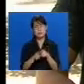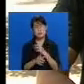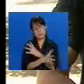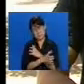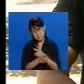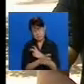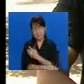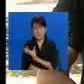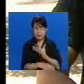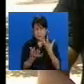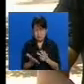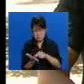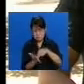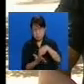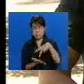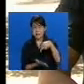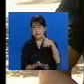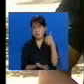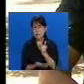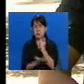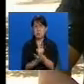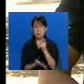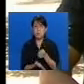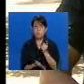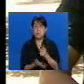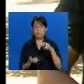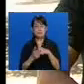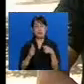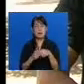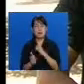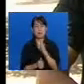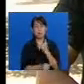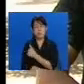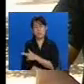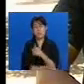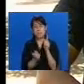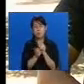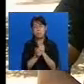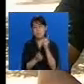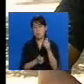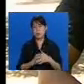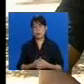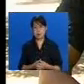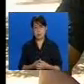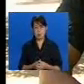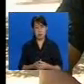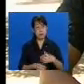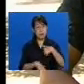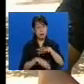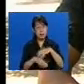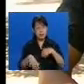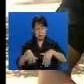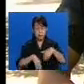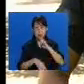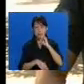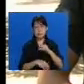ารถจะลุกเดินได้ไอ้ตรงนี้มันเป็นปัญหาที่ผู้ป่วยไม่สามารถที่จะมาหาหมอก็บอกว่าเดินแทบ